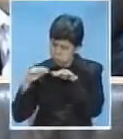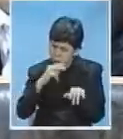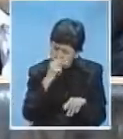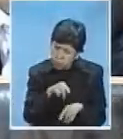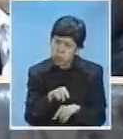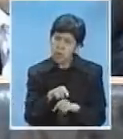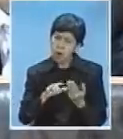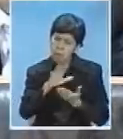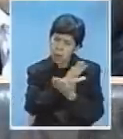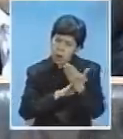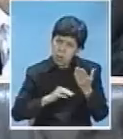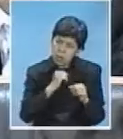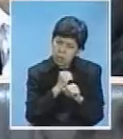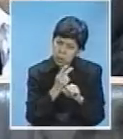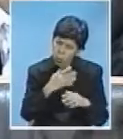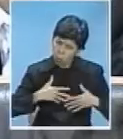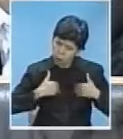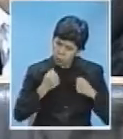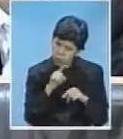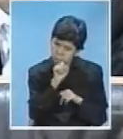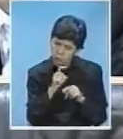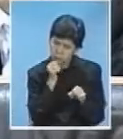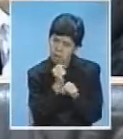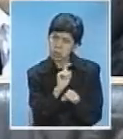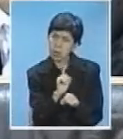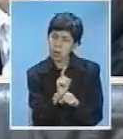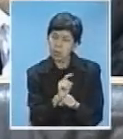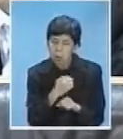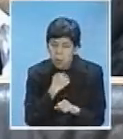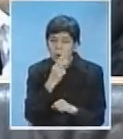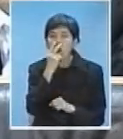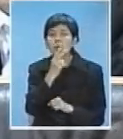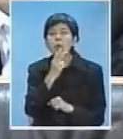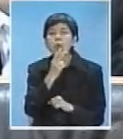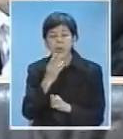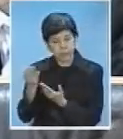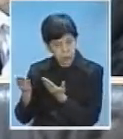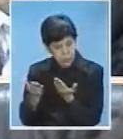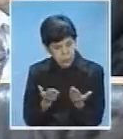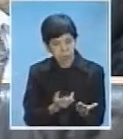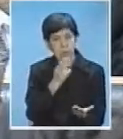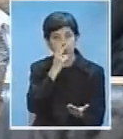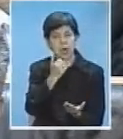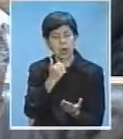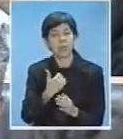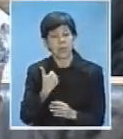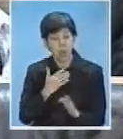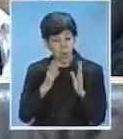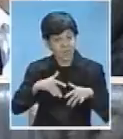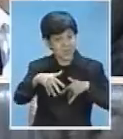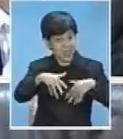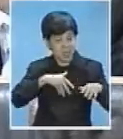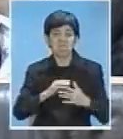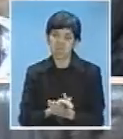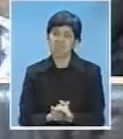ศที่ใช้ดัชนีชี้วัดความสุขเป็นเช่นไรวันที่เขาเปิดประเทศค่อยๆเปิดคนของเขา